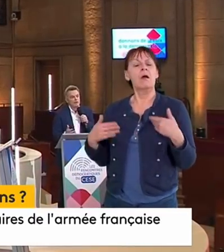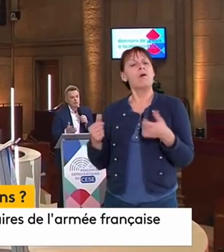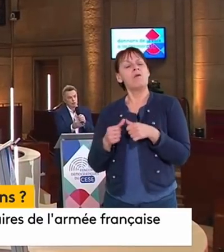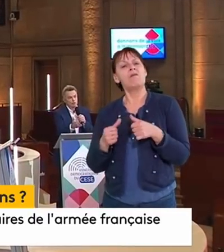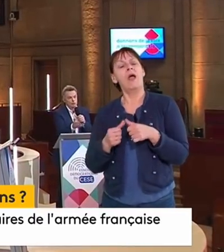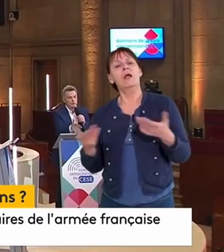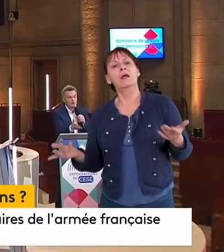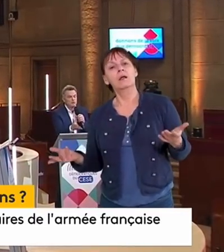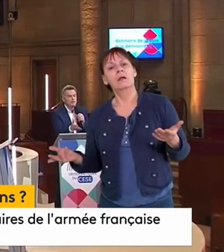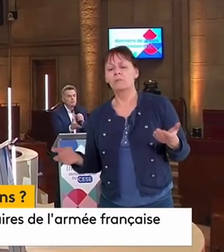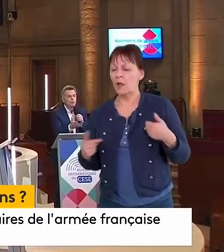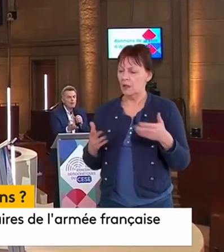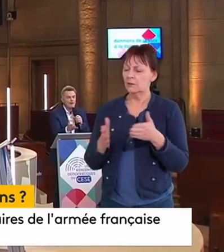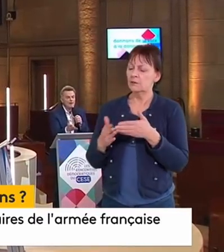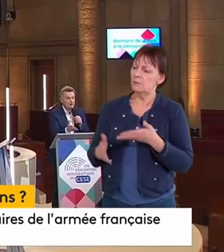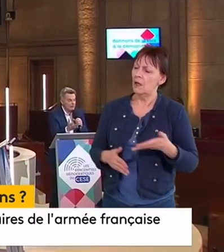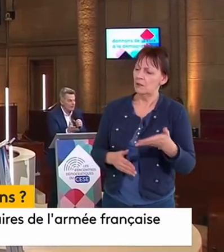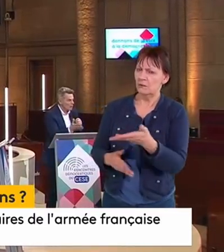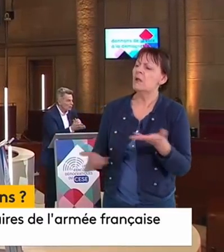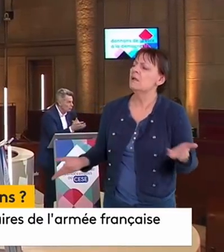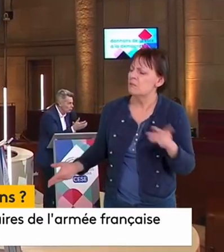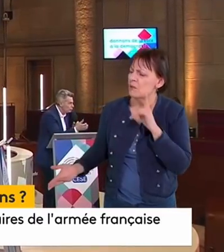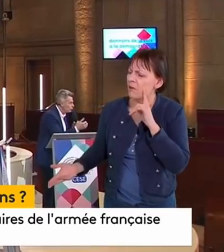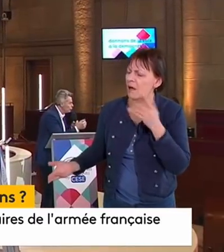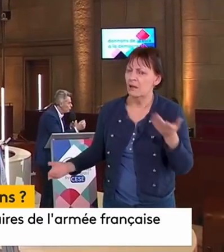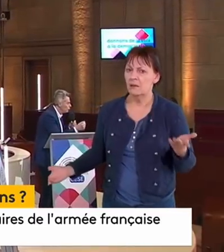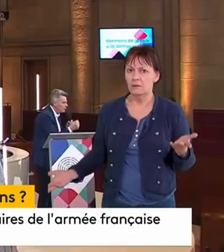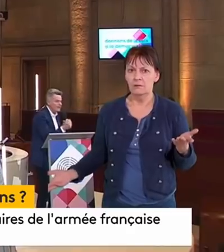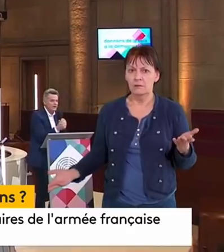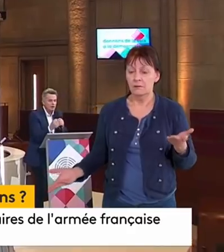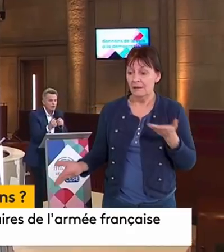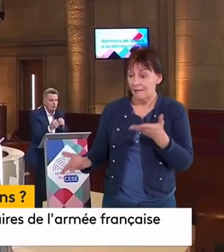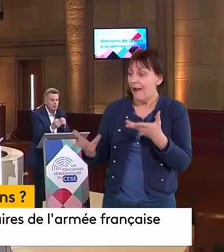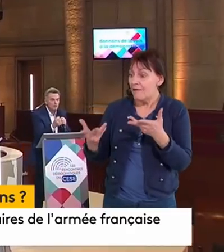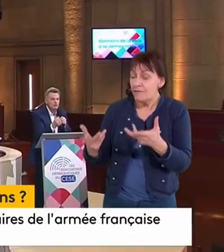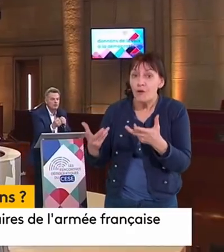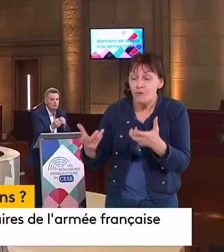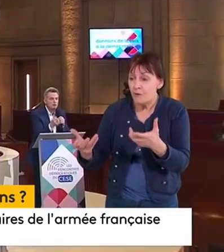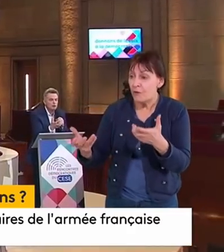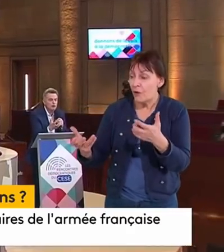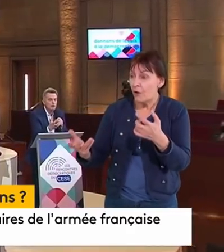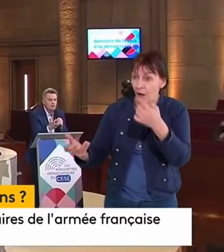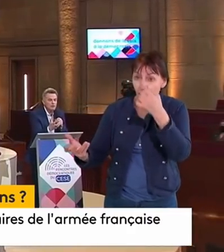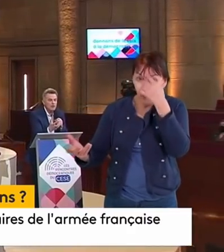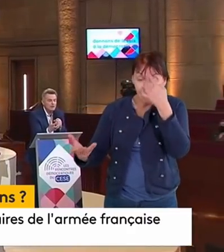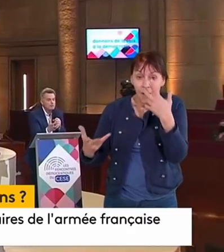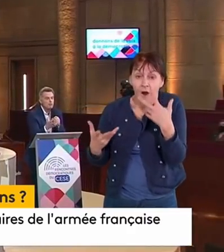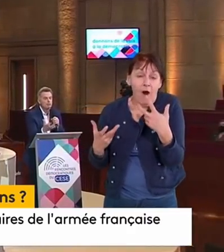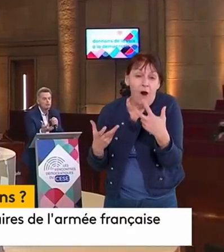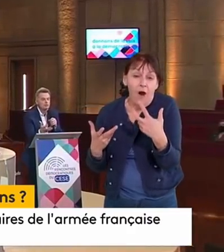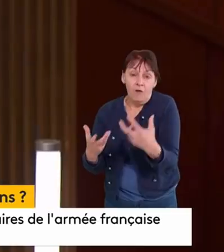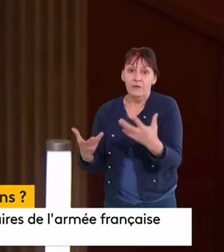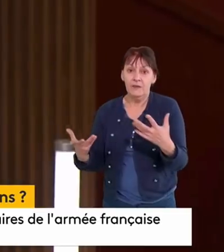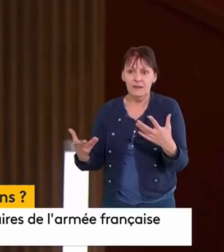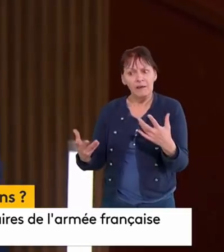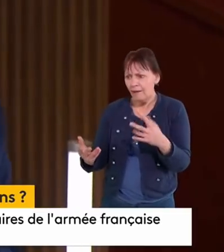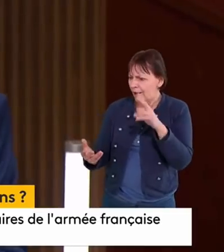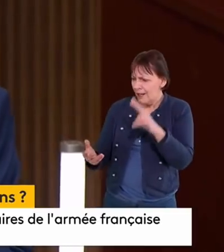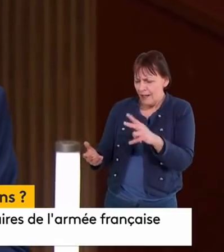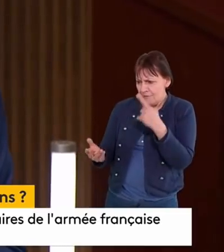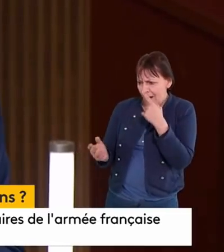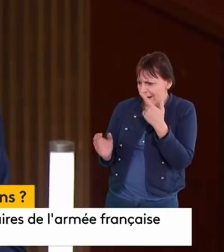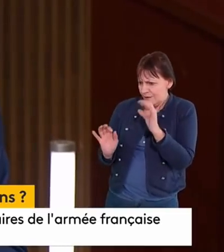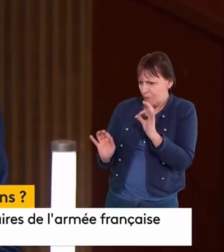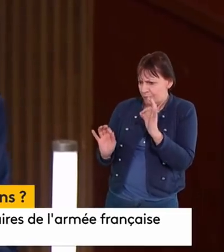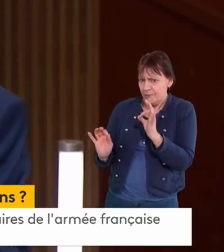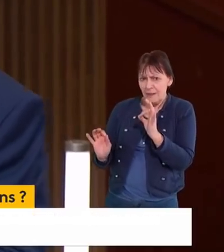alors, donc je leur demande, je dis, mais pourquoi ? Enfin, tout ce que vous voulez, que vous portez dans votre cœur, et avec beaucoup de sincérité, comment voulez-vous